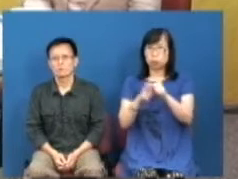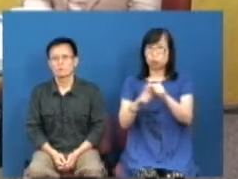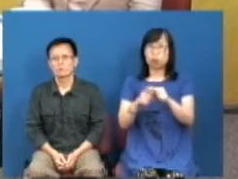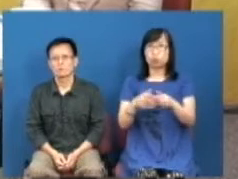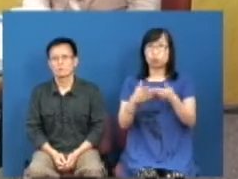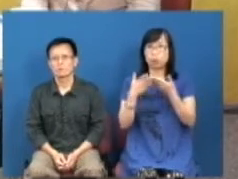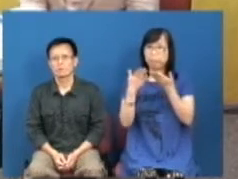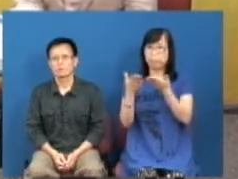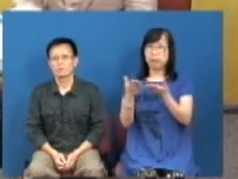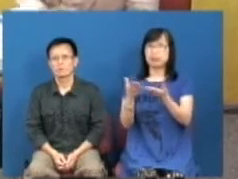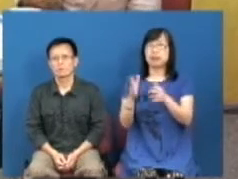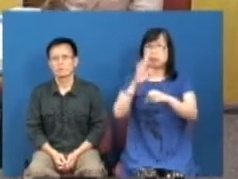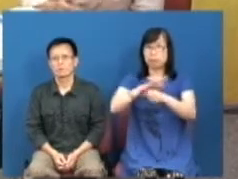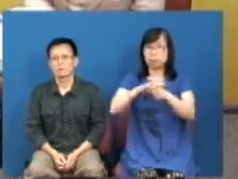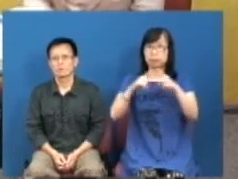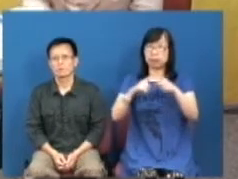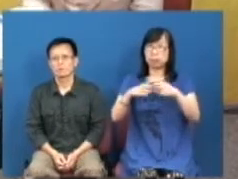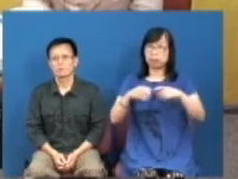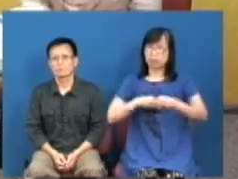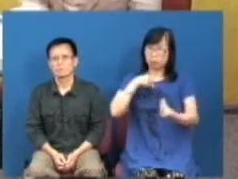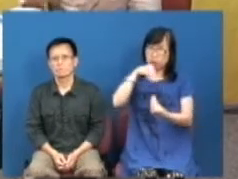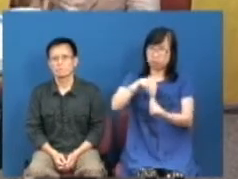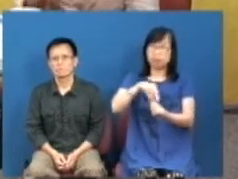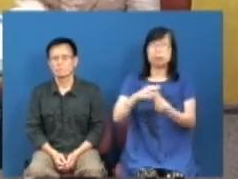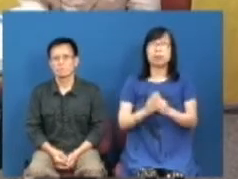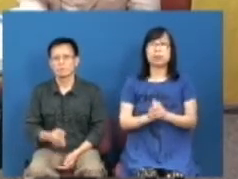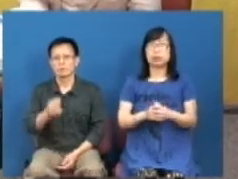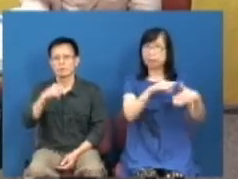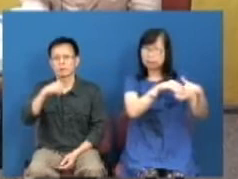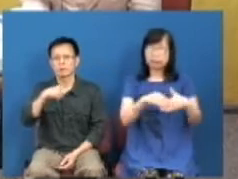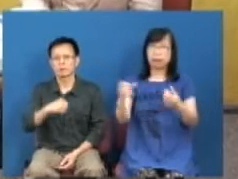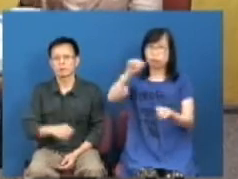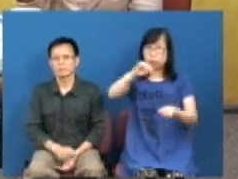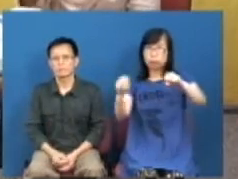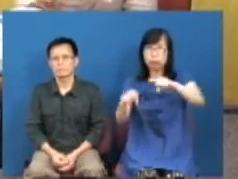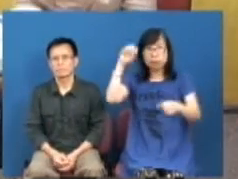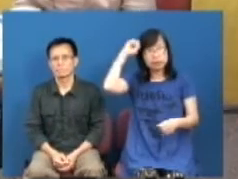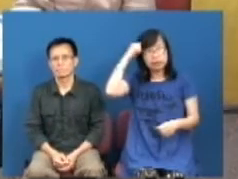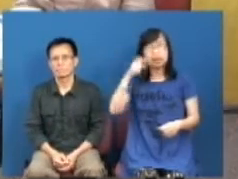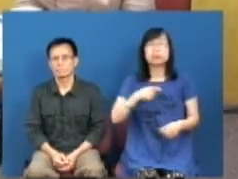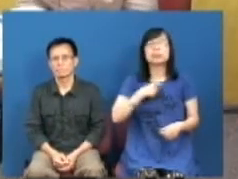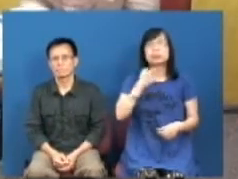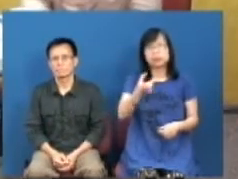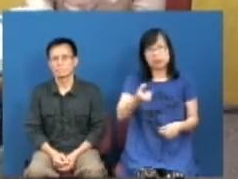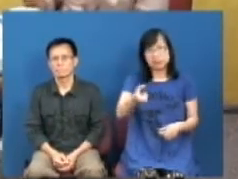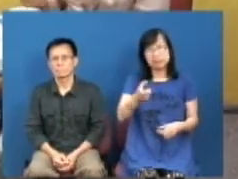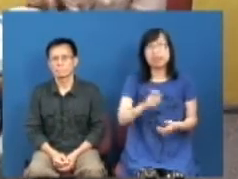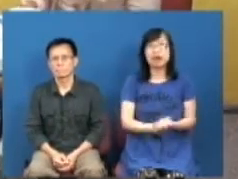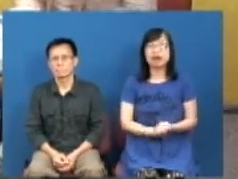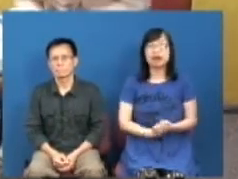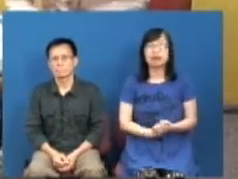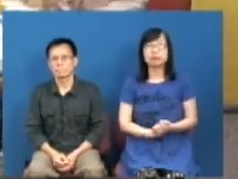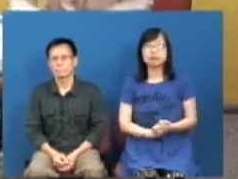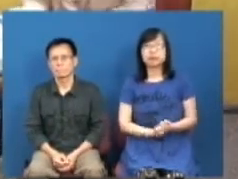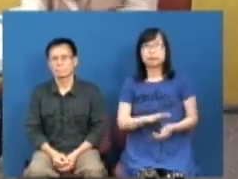日本嘅一個關心，兼且帶份禮者，即係喺科研嗰度都要使啲錢啊！呢樣嘢真係無才不行